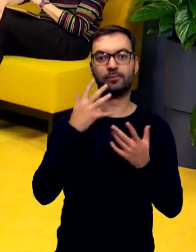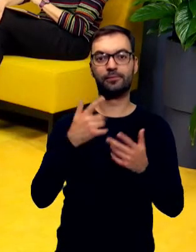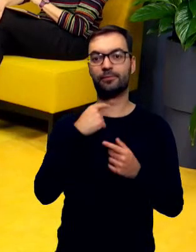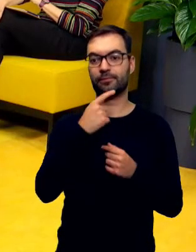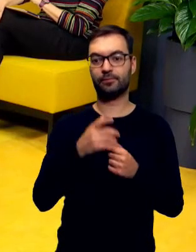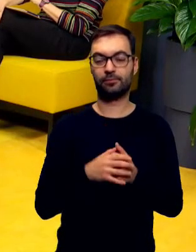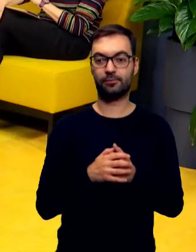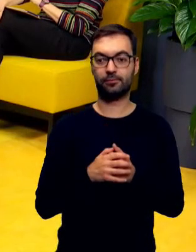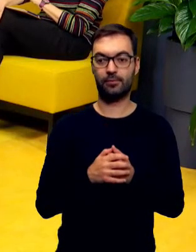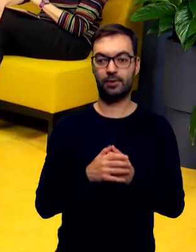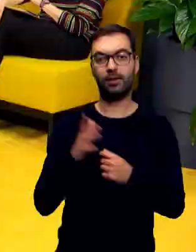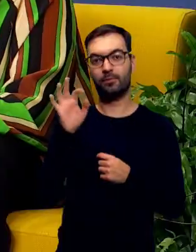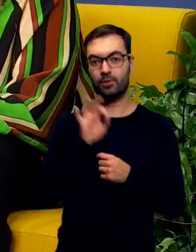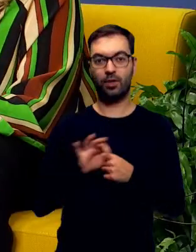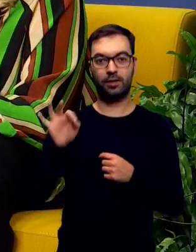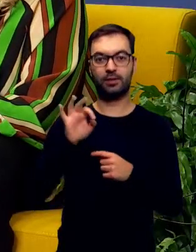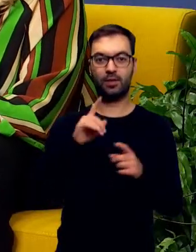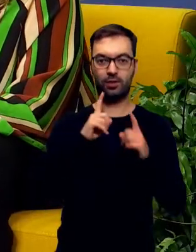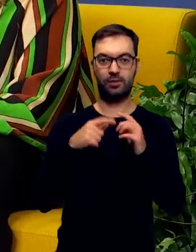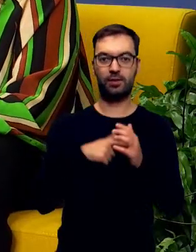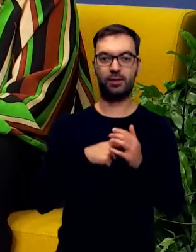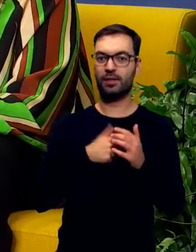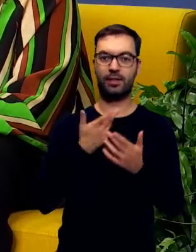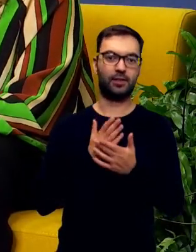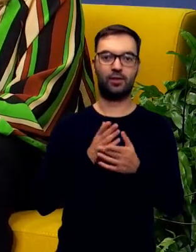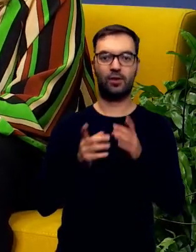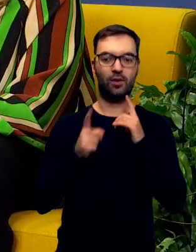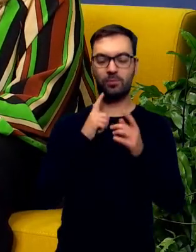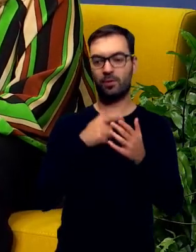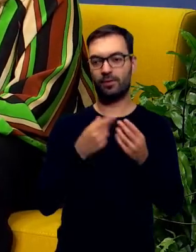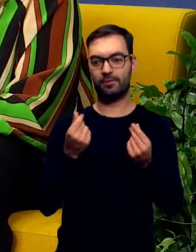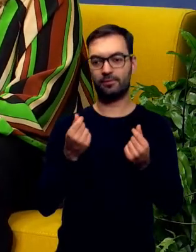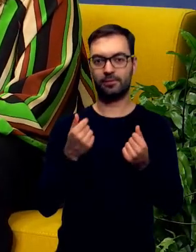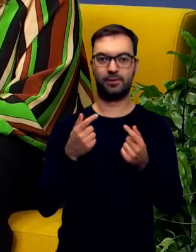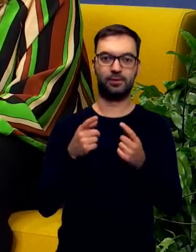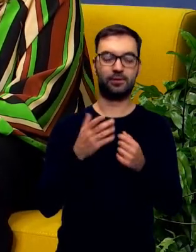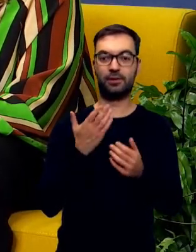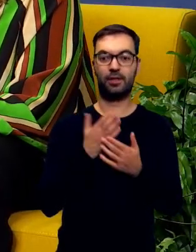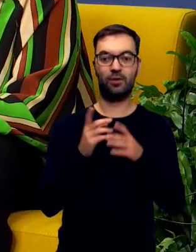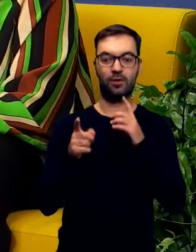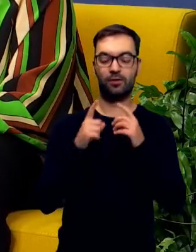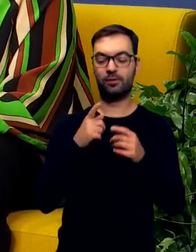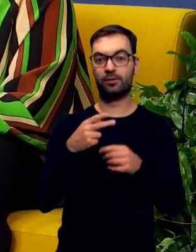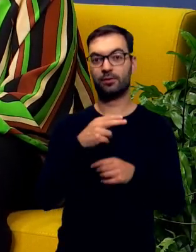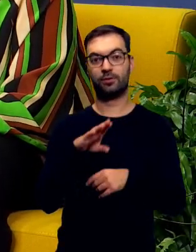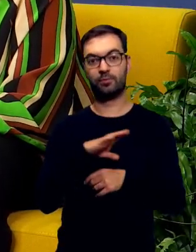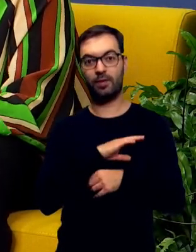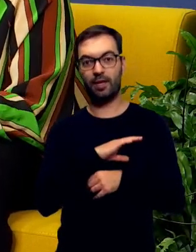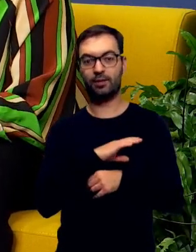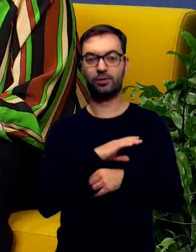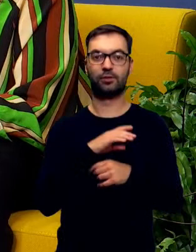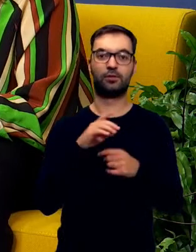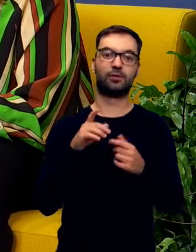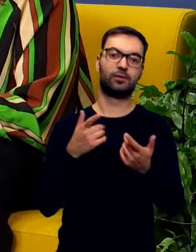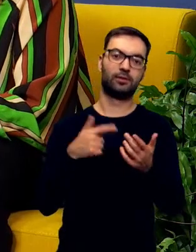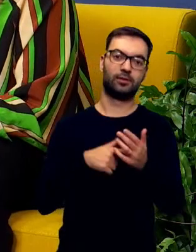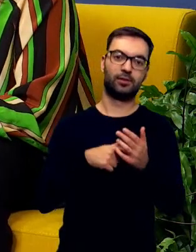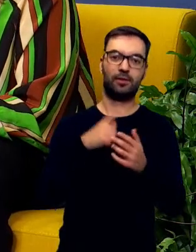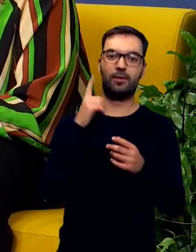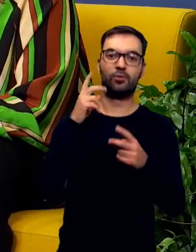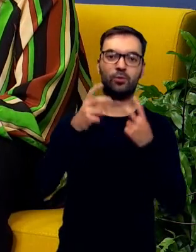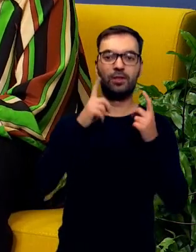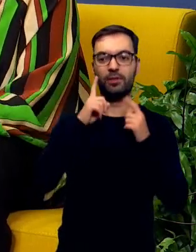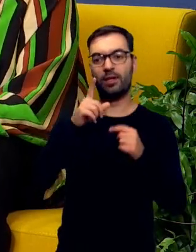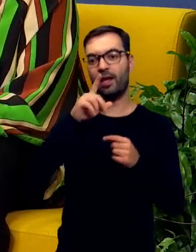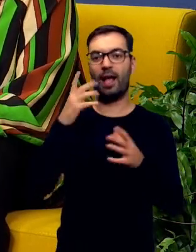też, żeby jakby przy okazji tej rozmowy, żeby to nie była tylko rozmowa o śmierci, o dochodzeniu do właśnie takiej prawdy,